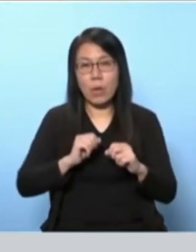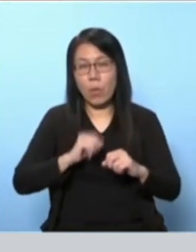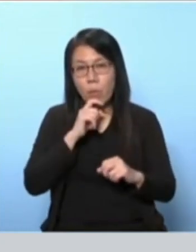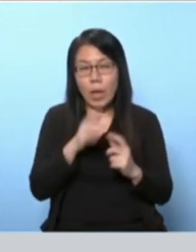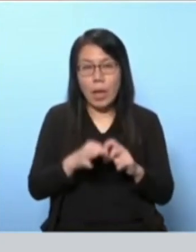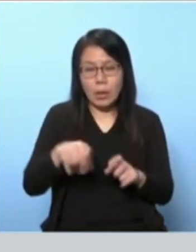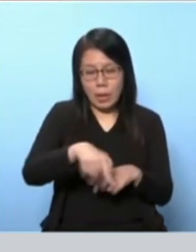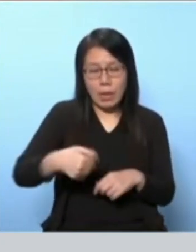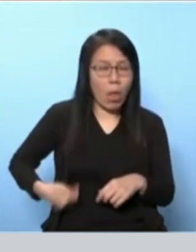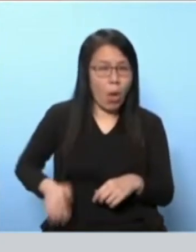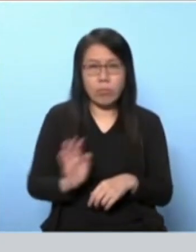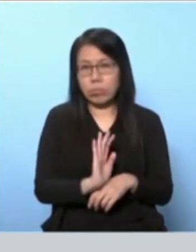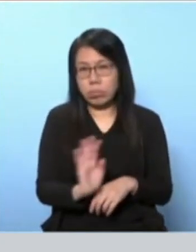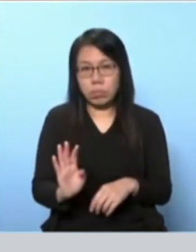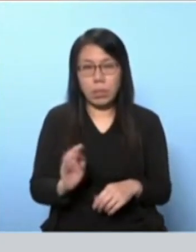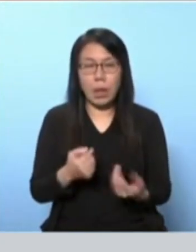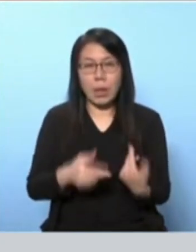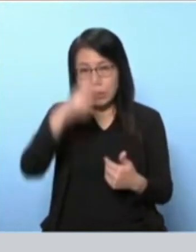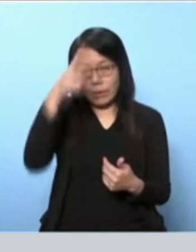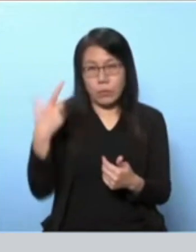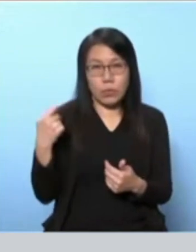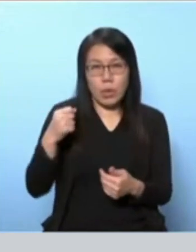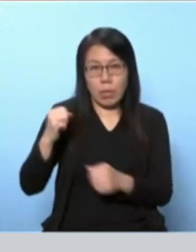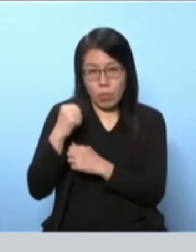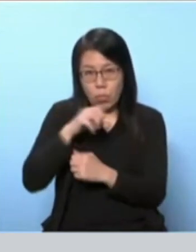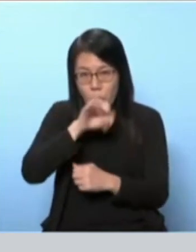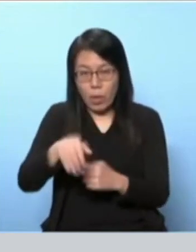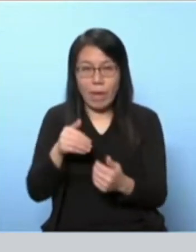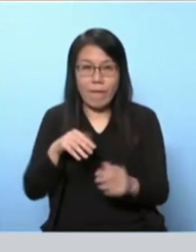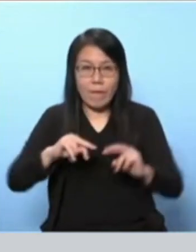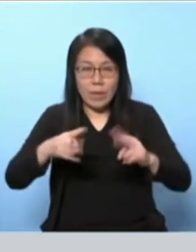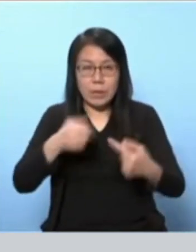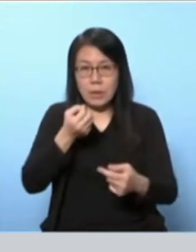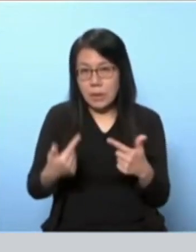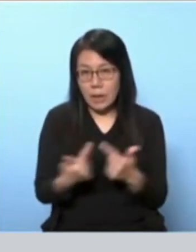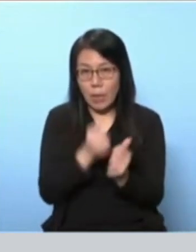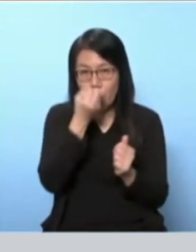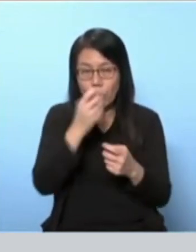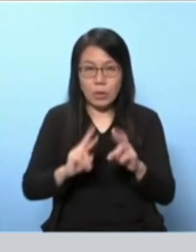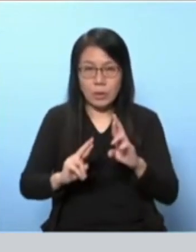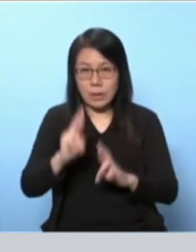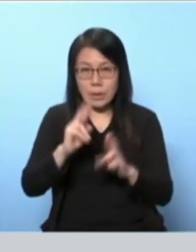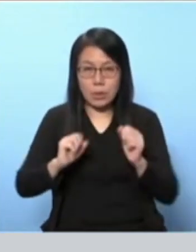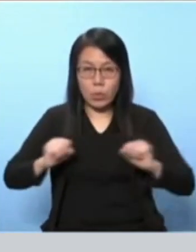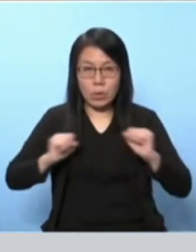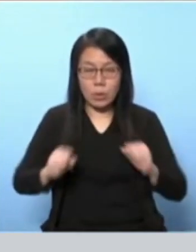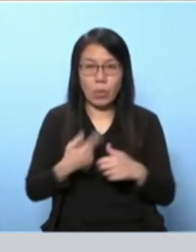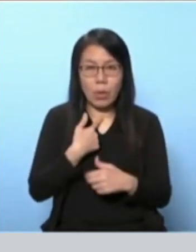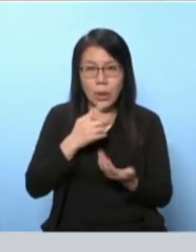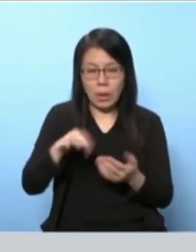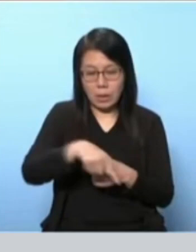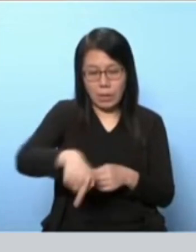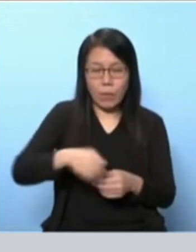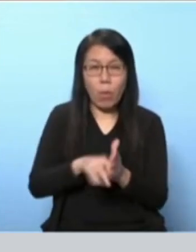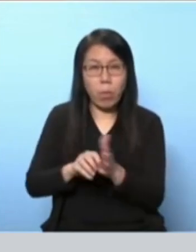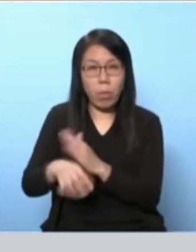土地資源嘅浪費。政府近年咧亦都強調要發展適合香港嘅城市運動，但係普及咧係缺乏場地